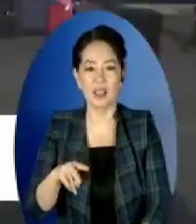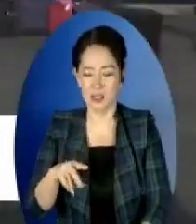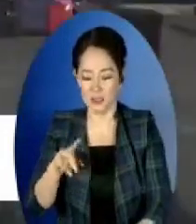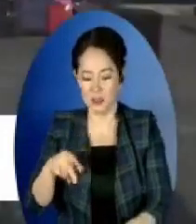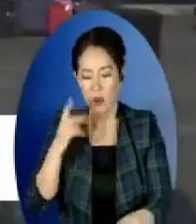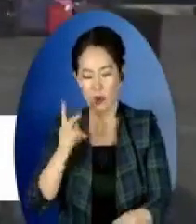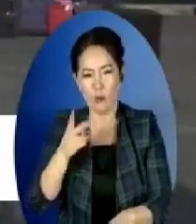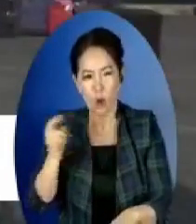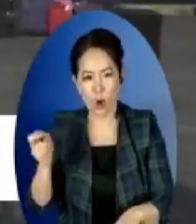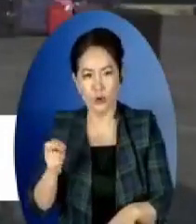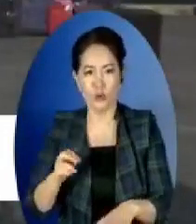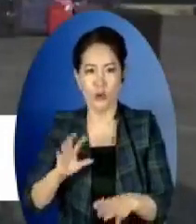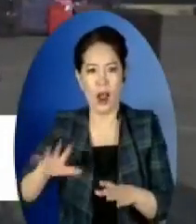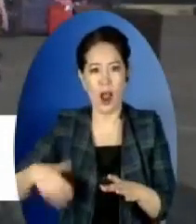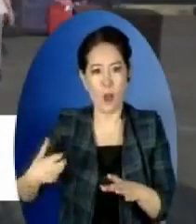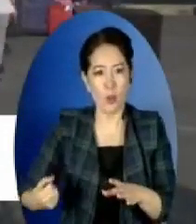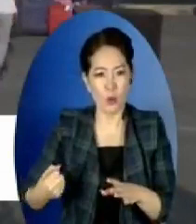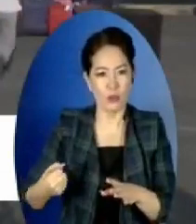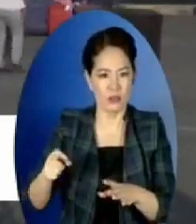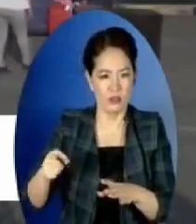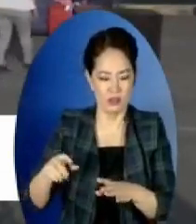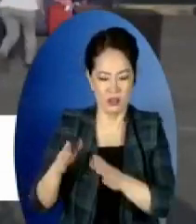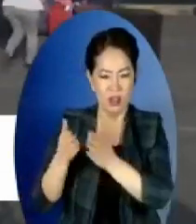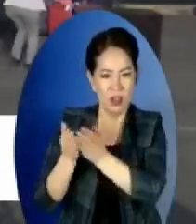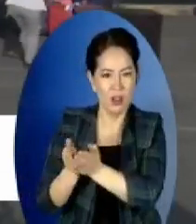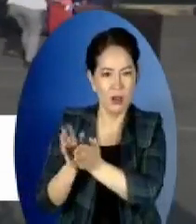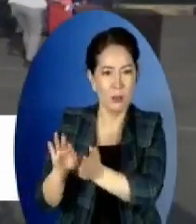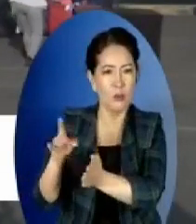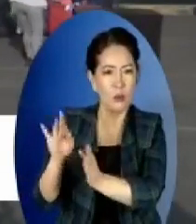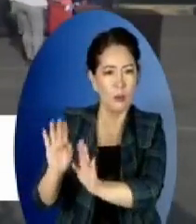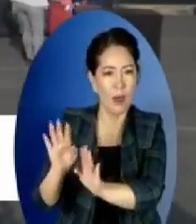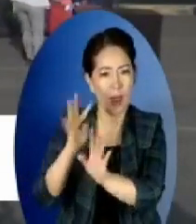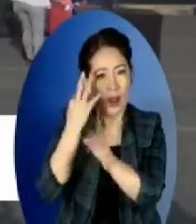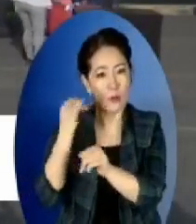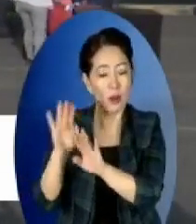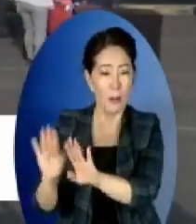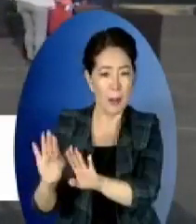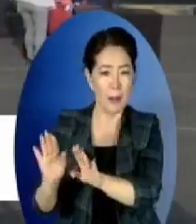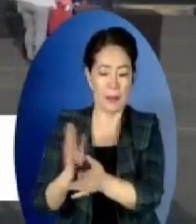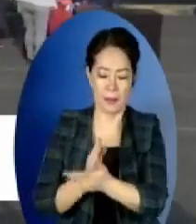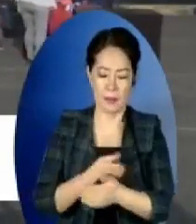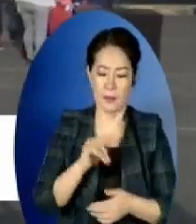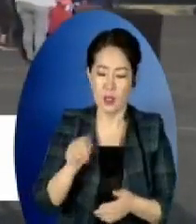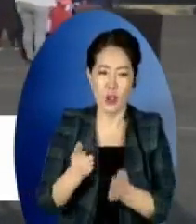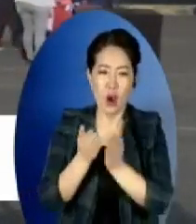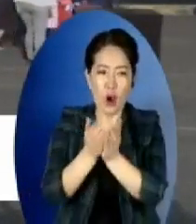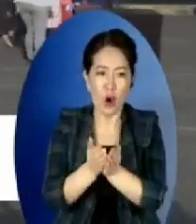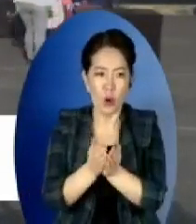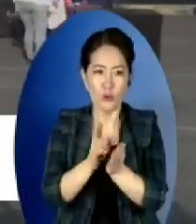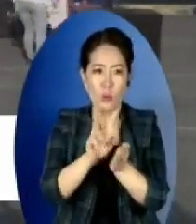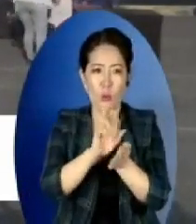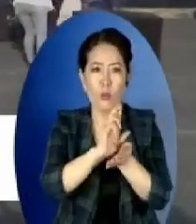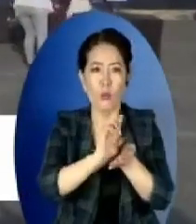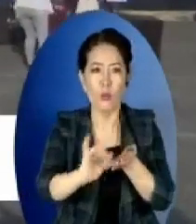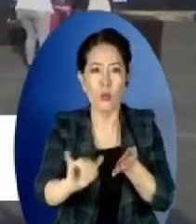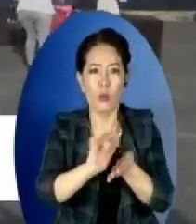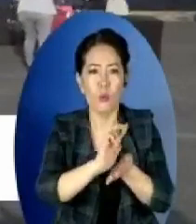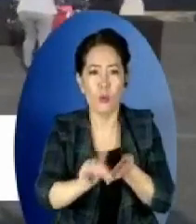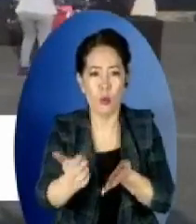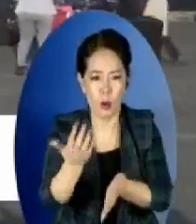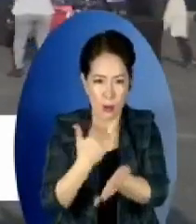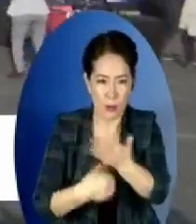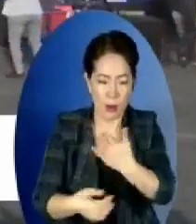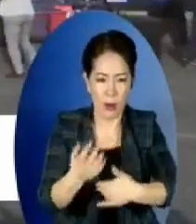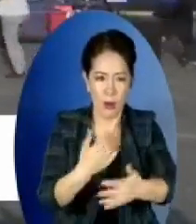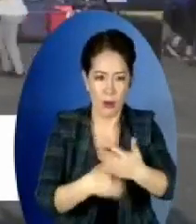онгоц Камбож улсын Боомтод 14 хоногийн хугацаатай төр саатаж байгаа юм байна. Өнөөдөр энэхүү хүлэг зорчигчтой буулгаж байна. За